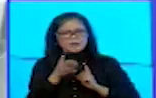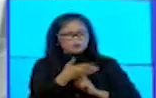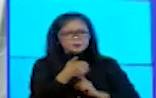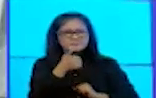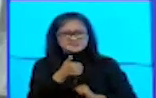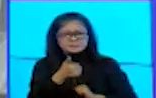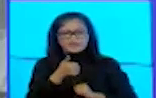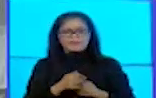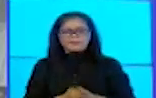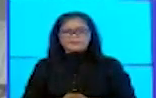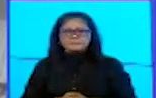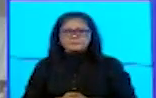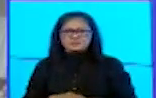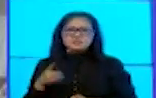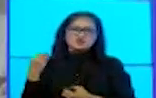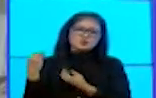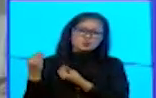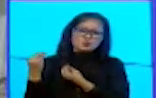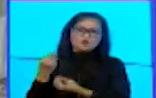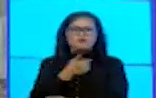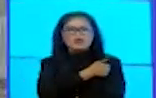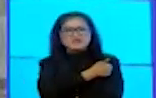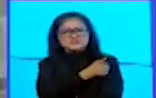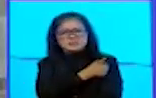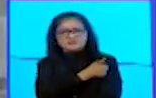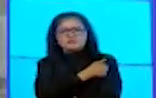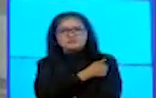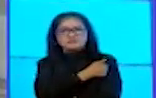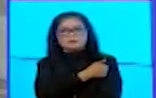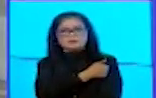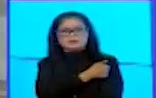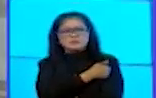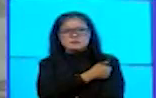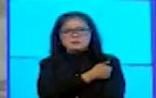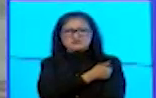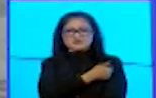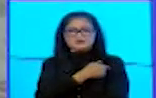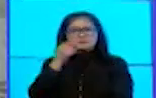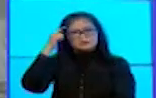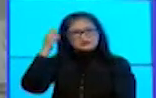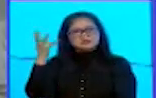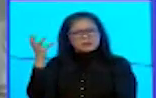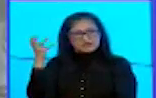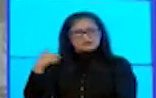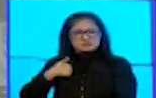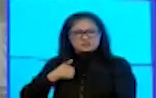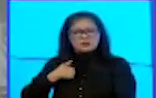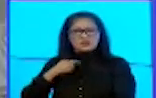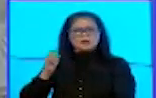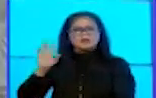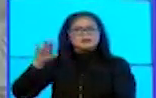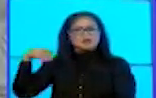Menunggu vaksin yang untuk penderita kanker seperti saya dari tahun kemarin,